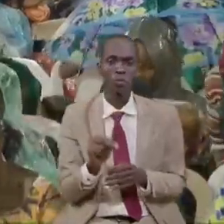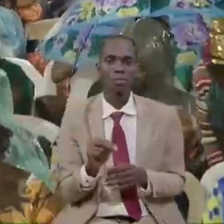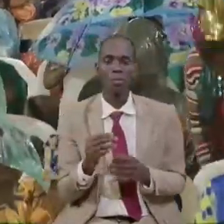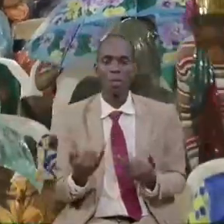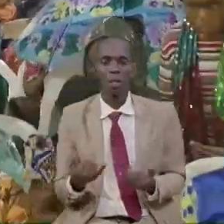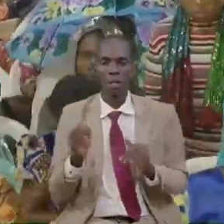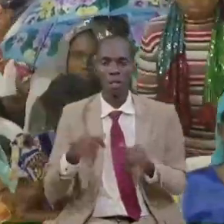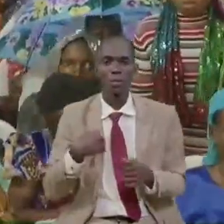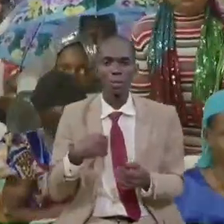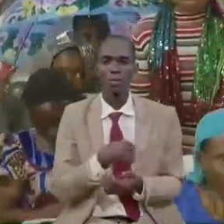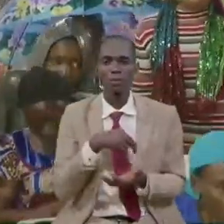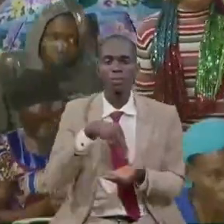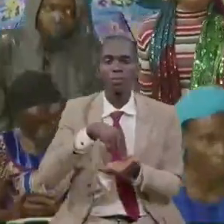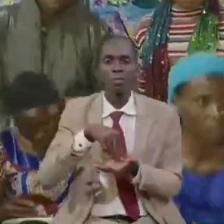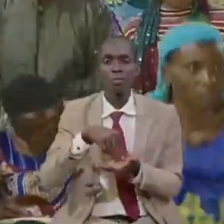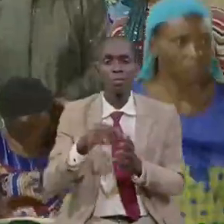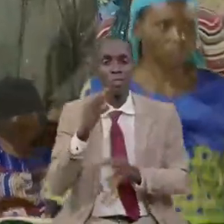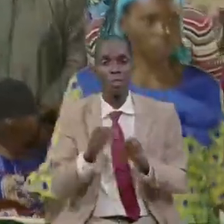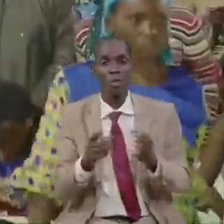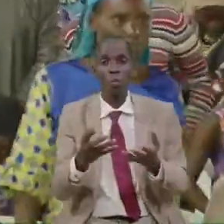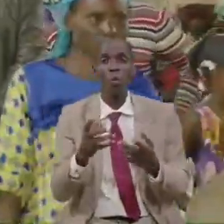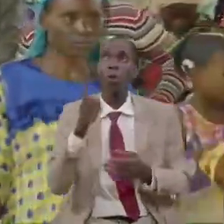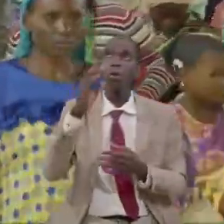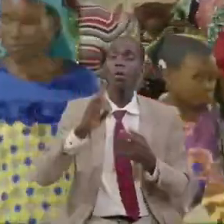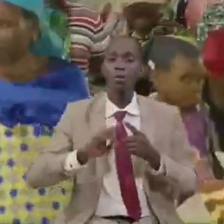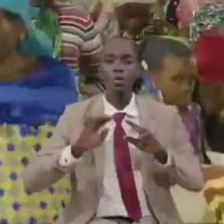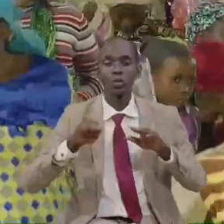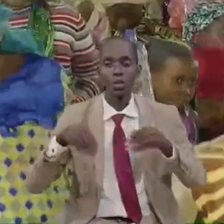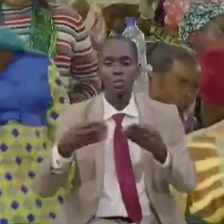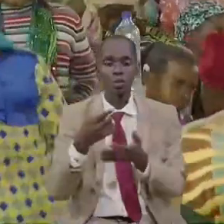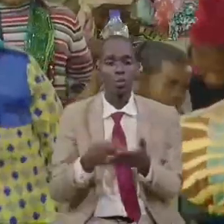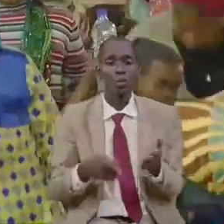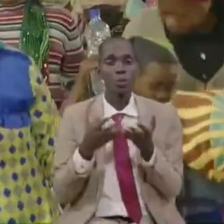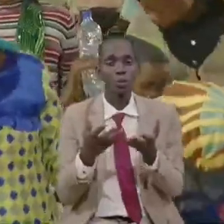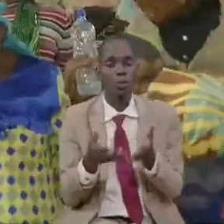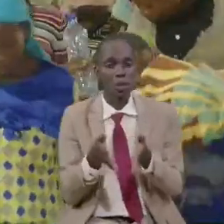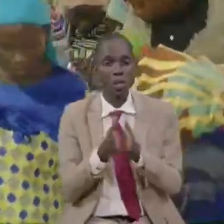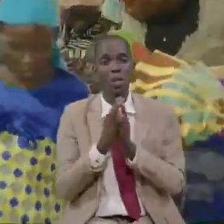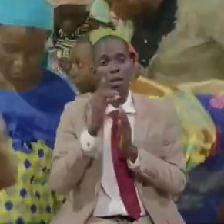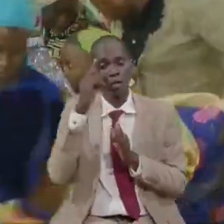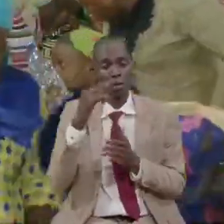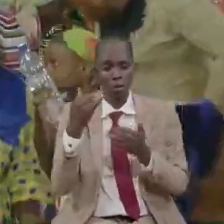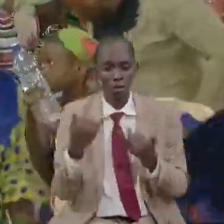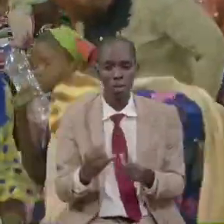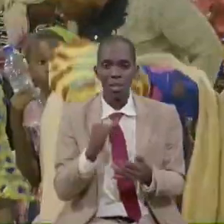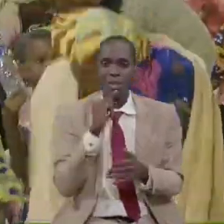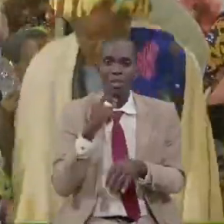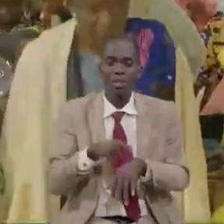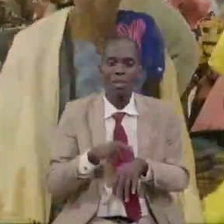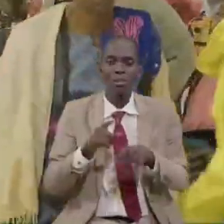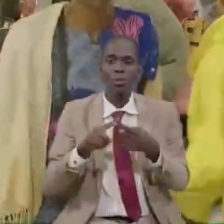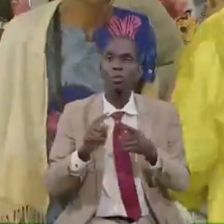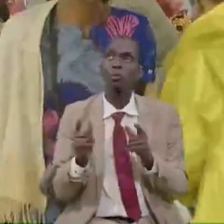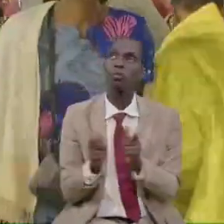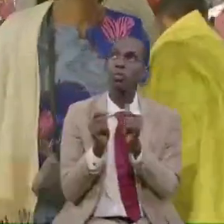Tenons-nous debout maintenant, si vous voulez que Dieu vous accorde votre requête, c'est l'heure d'aller vers Dieu en prière, dites Seigneur, voici